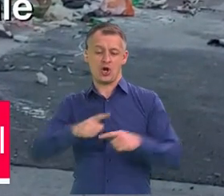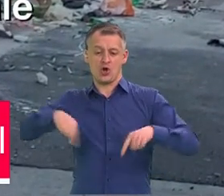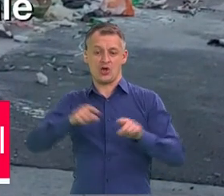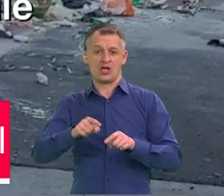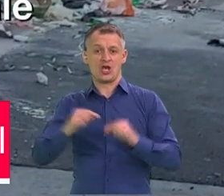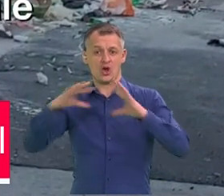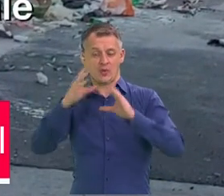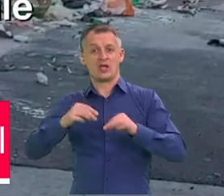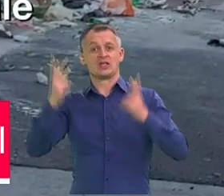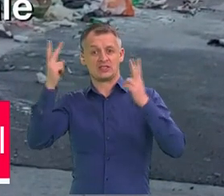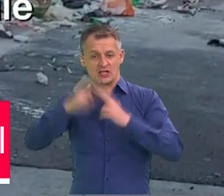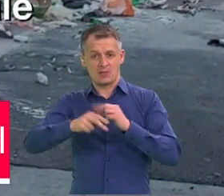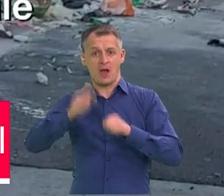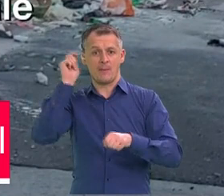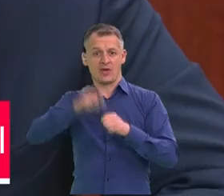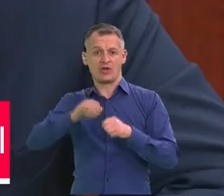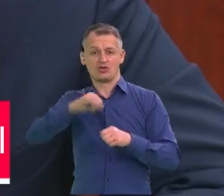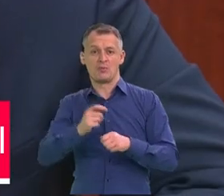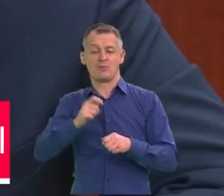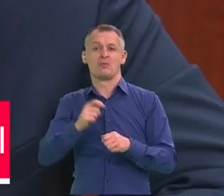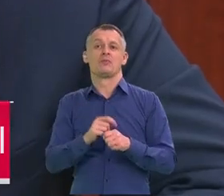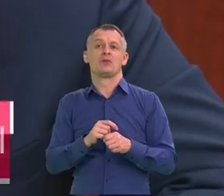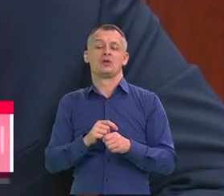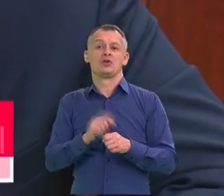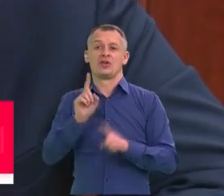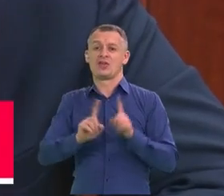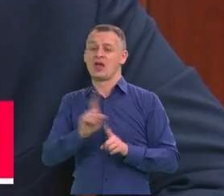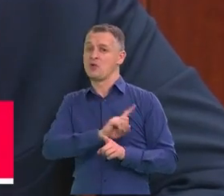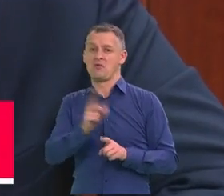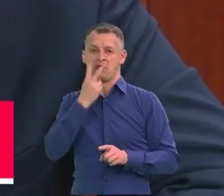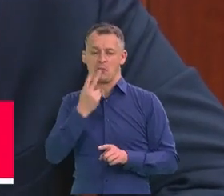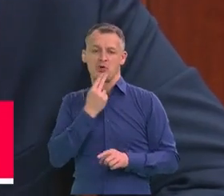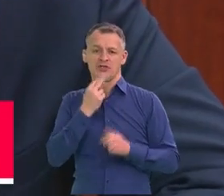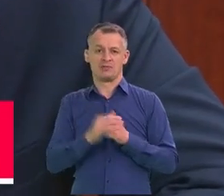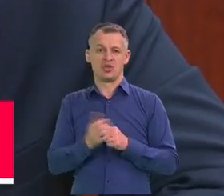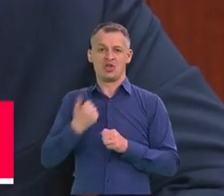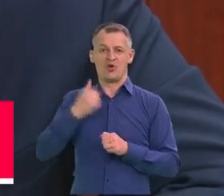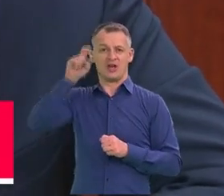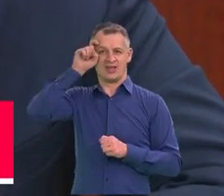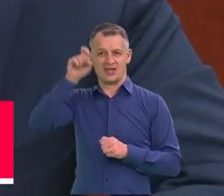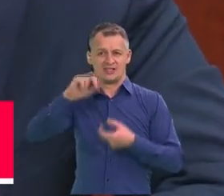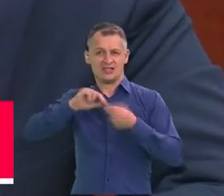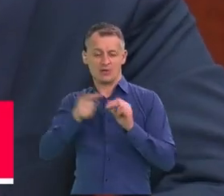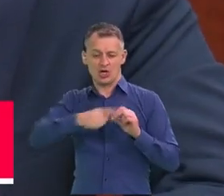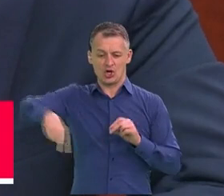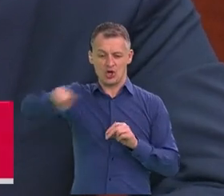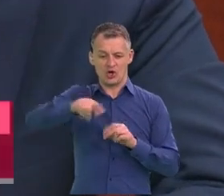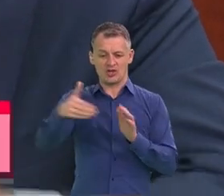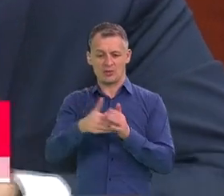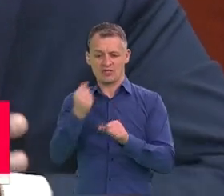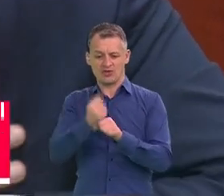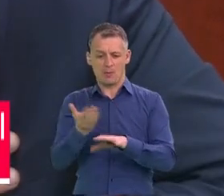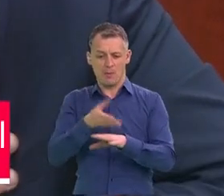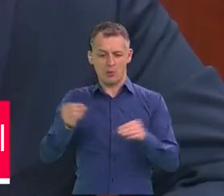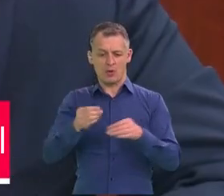și pedeapsa, chiar dacă nu vedem organul legii. Cred că asta înseamnă că noi trebuie să facem mai mult pentru